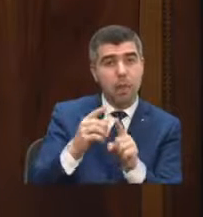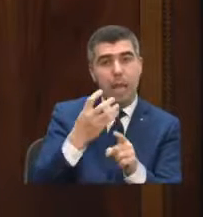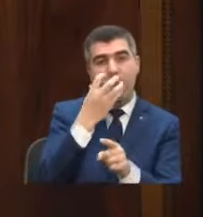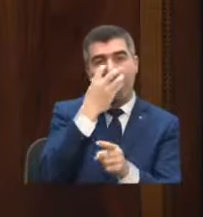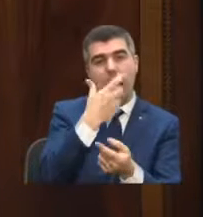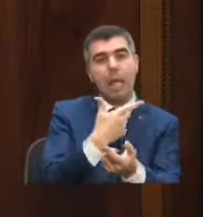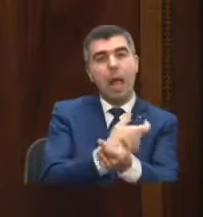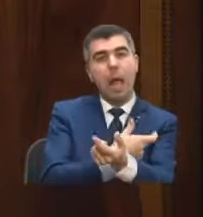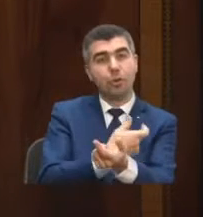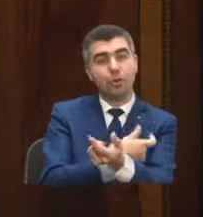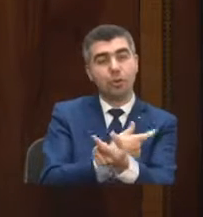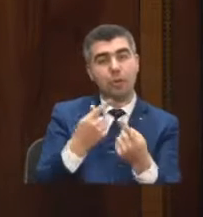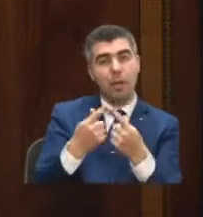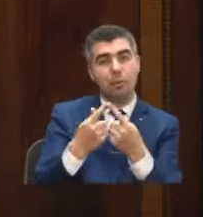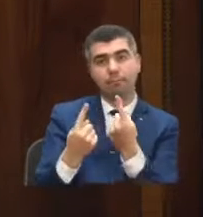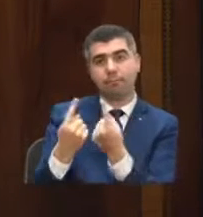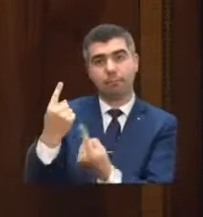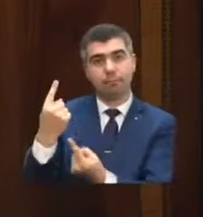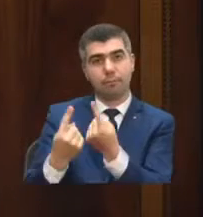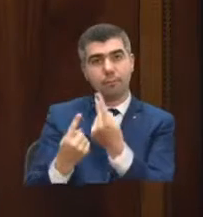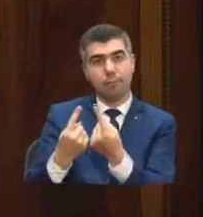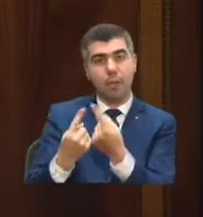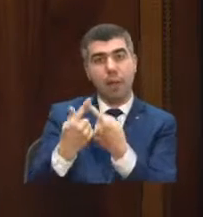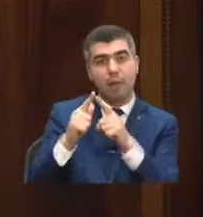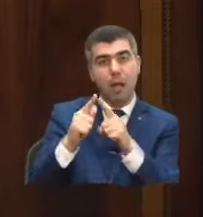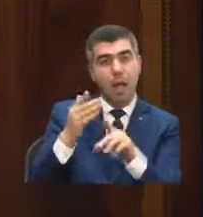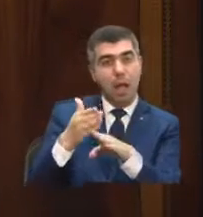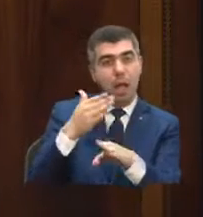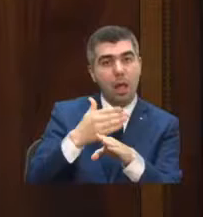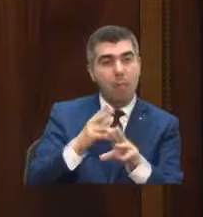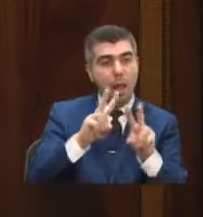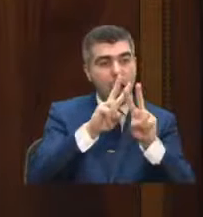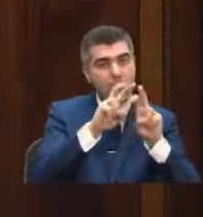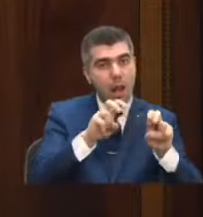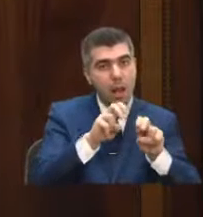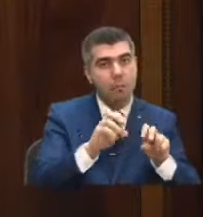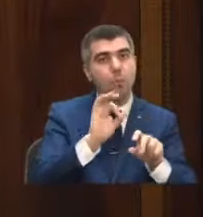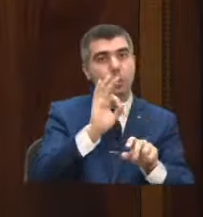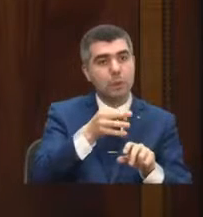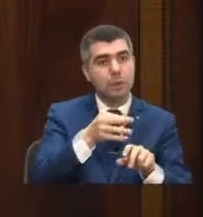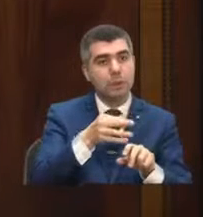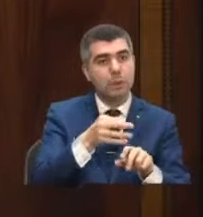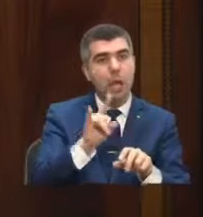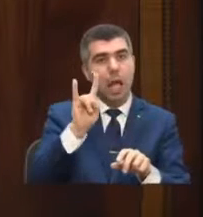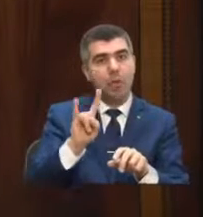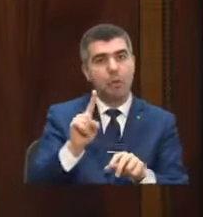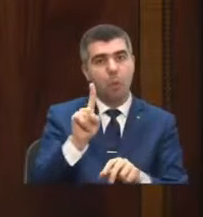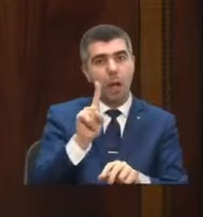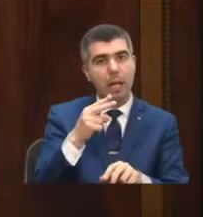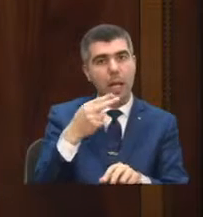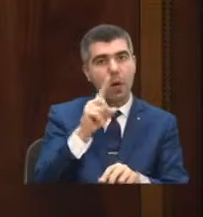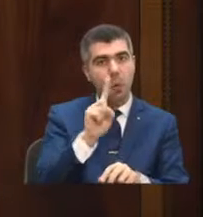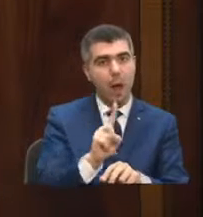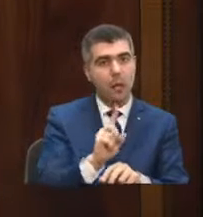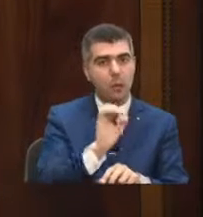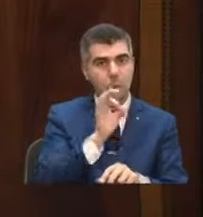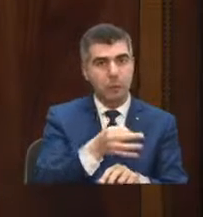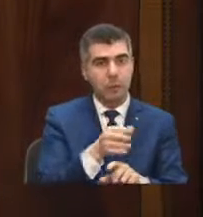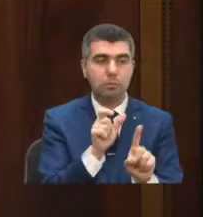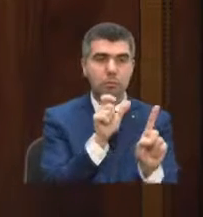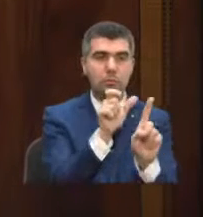محدودة بالعشرات، كنقوموا بالفحص باش نشوفوا ارتباط بH1N1.